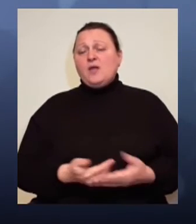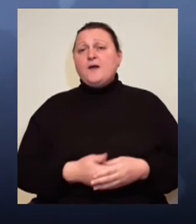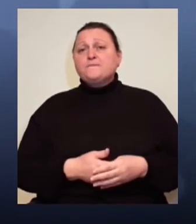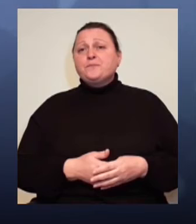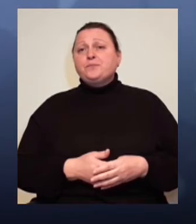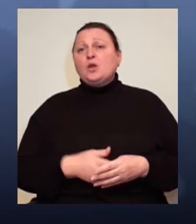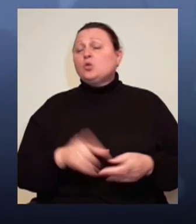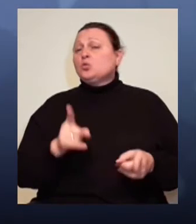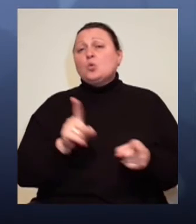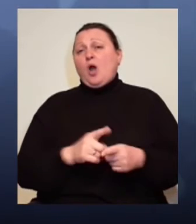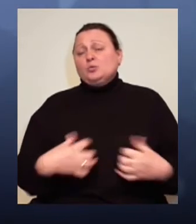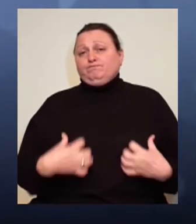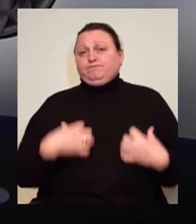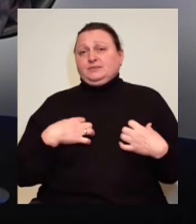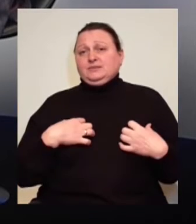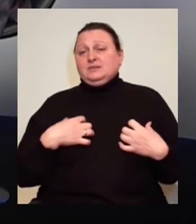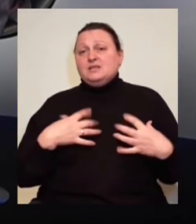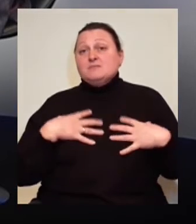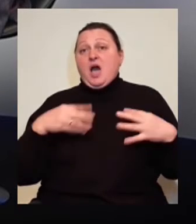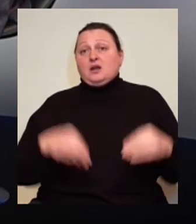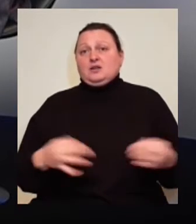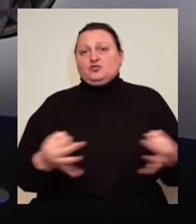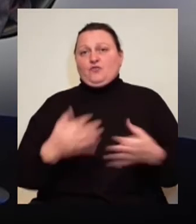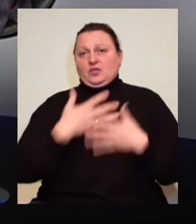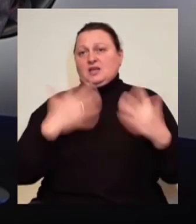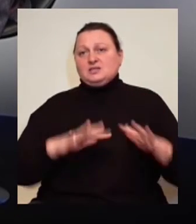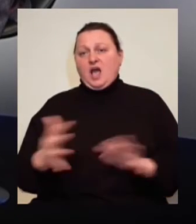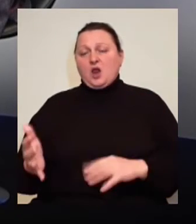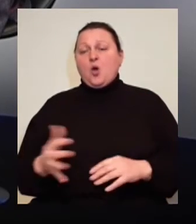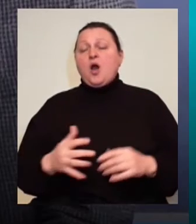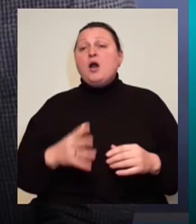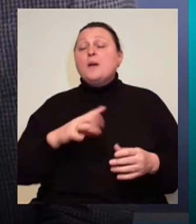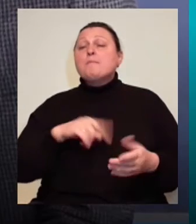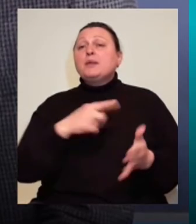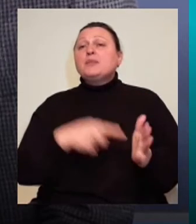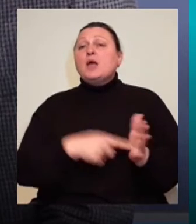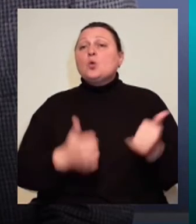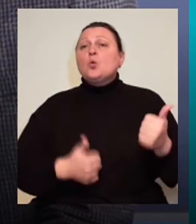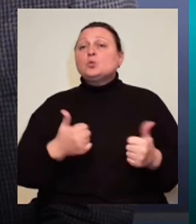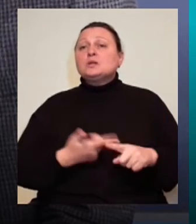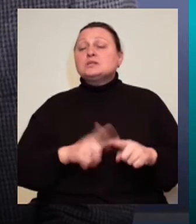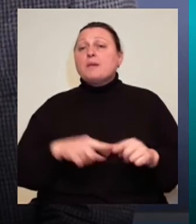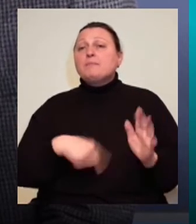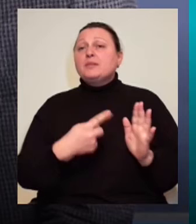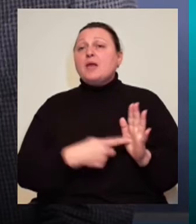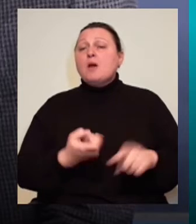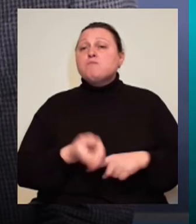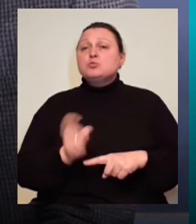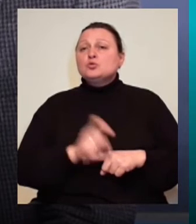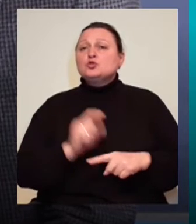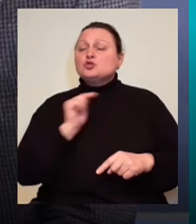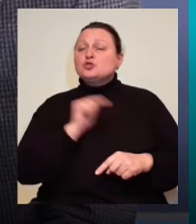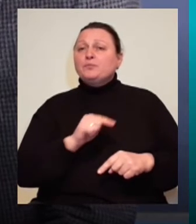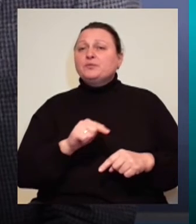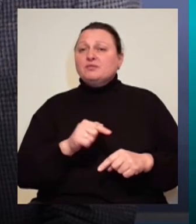такого смертельного не сталося. Але ось питання конкуренції – це питання більш